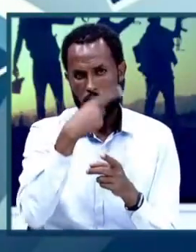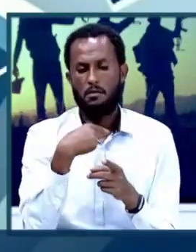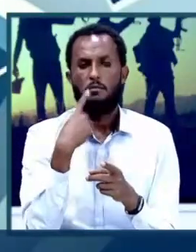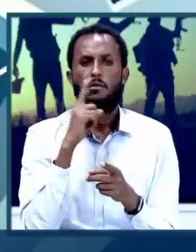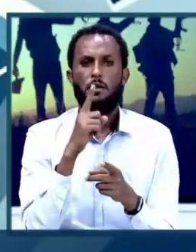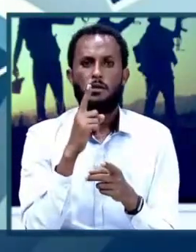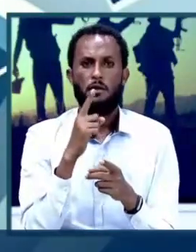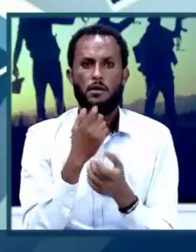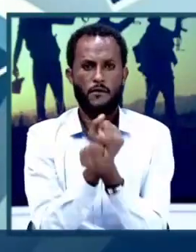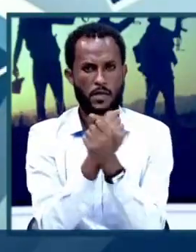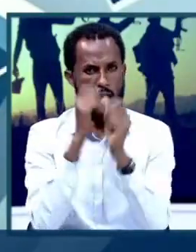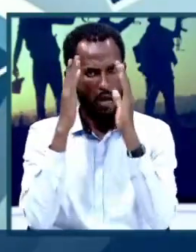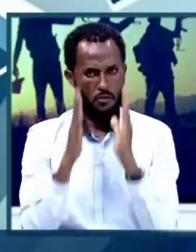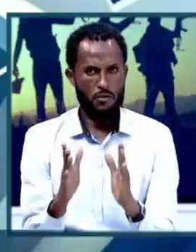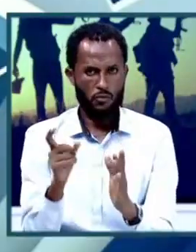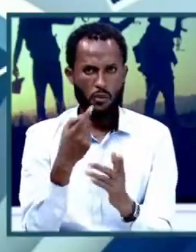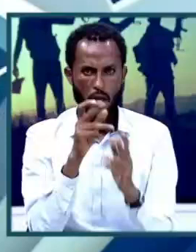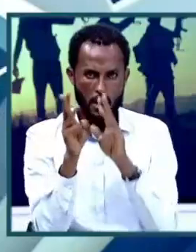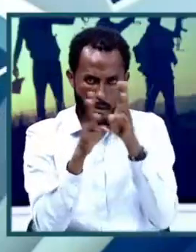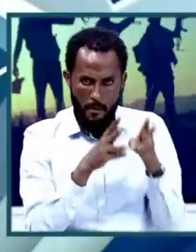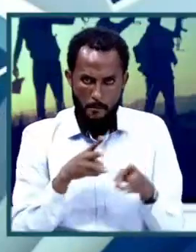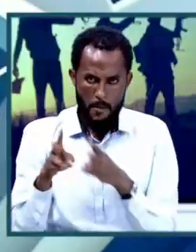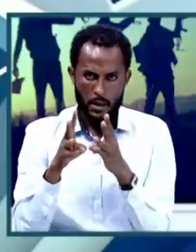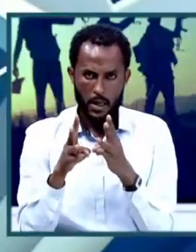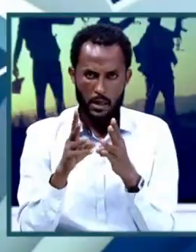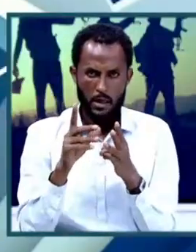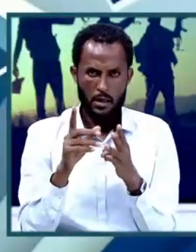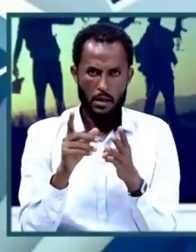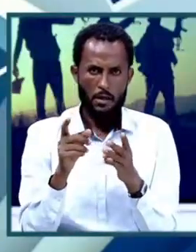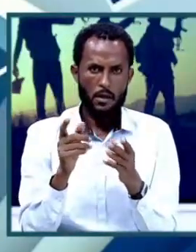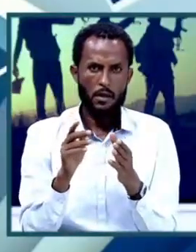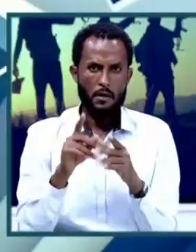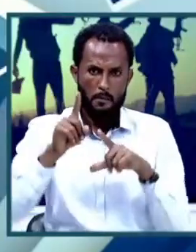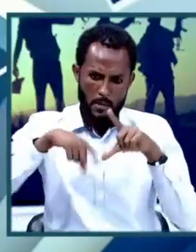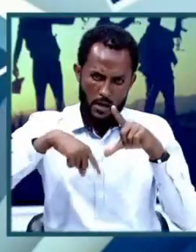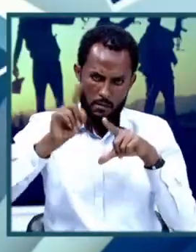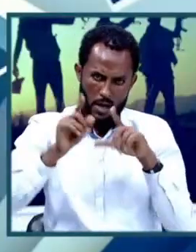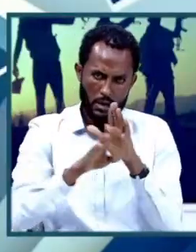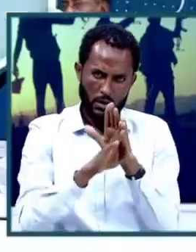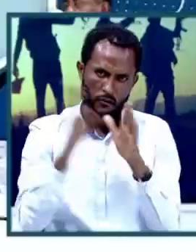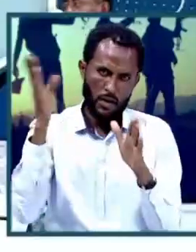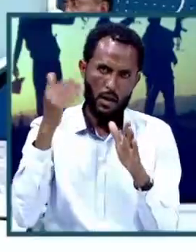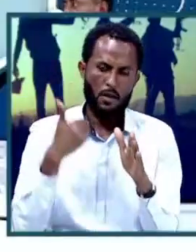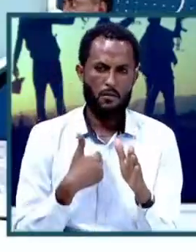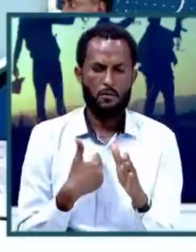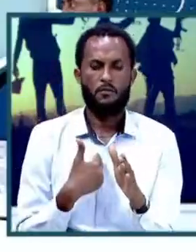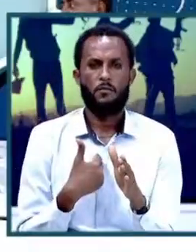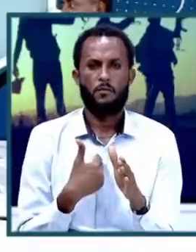ፍትሓዊ ብዝኾነ መንገዲ ብዝኾነ መልክዕ ኮሪደር ንረኽበሉ መንገዲ ክህል ክኽእል ኣሎ